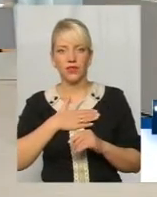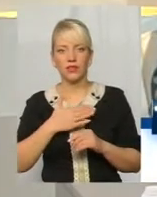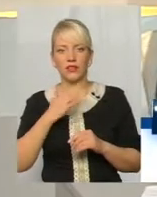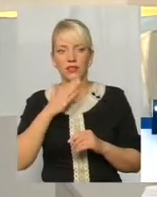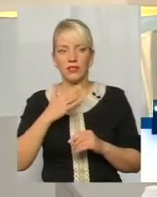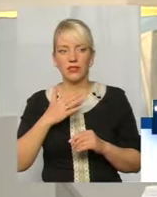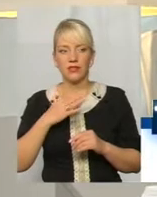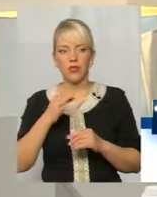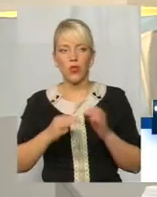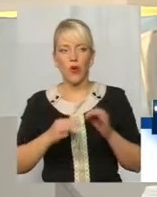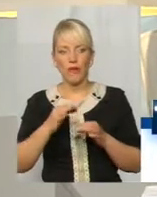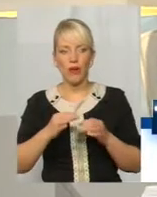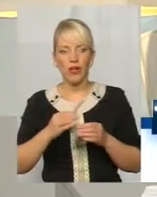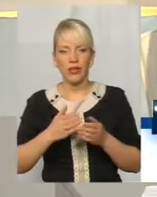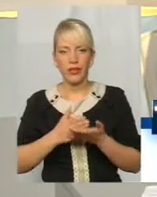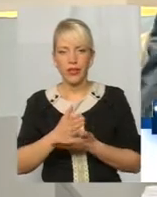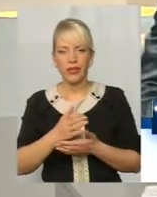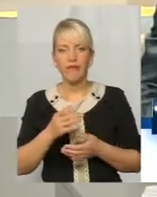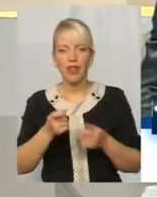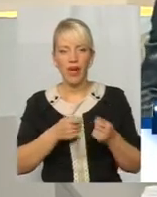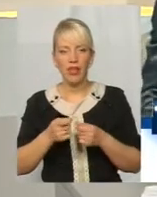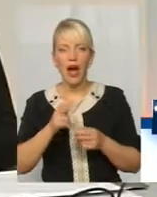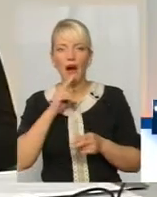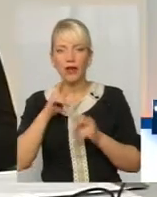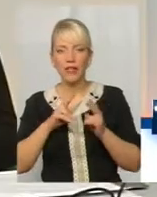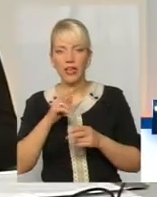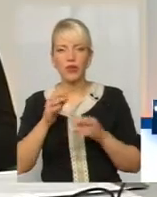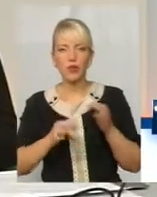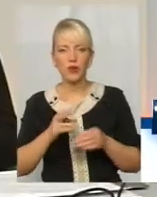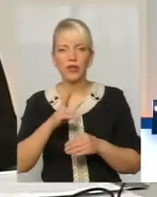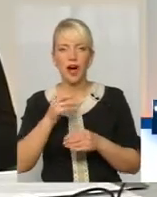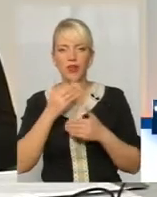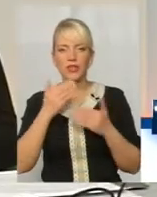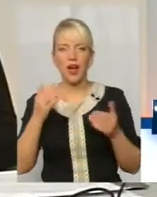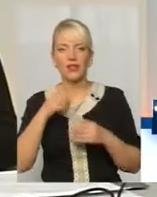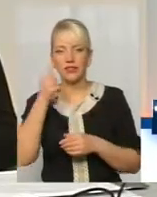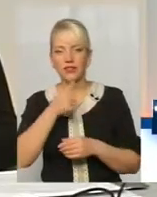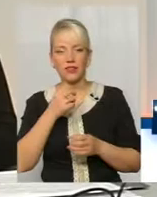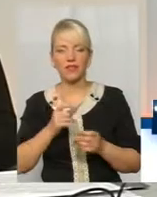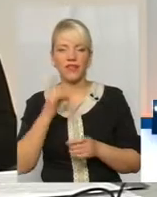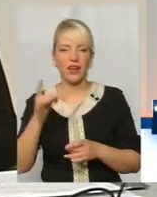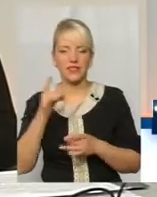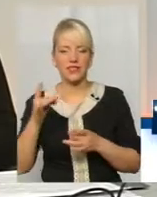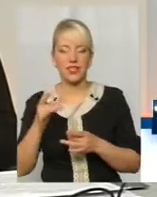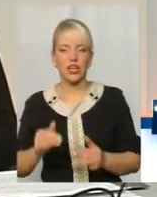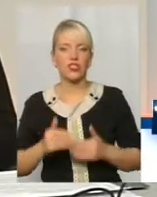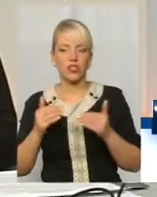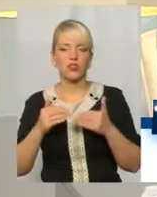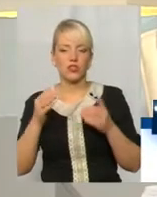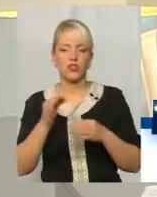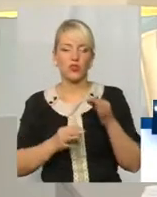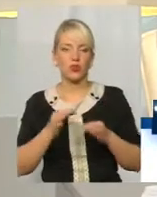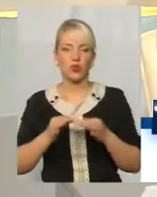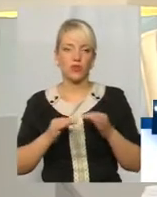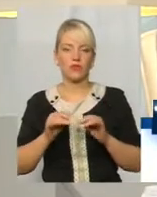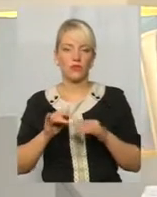скажімо, судової гілки влади, саме апеляційного суду, за останній рік в рази зросли судові справи саме в